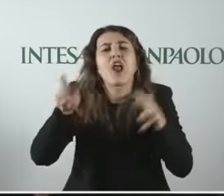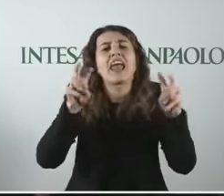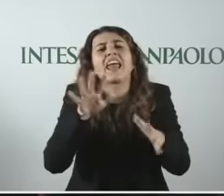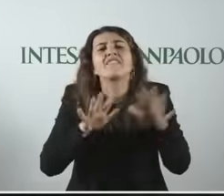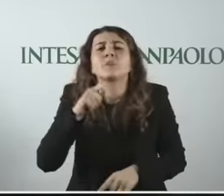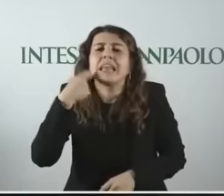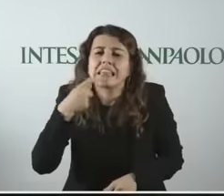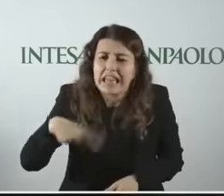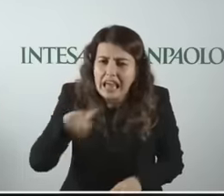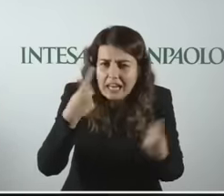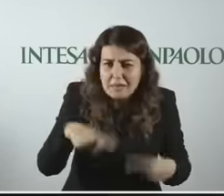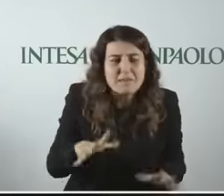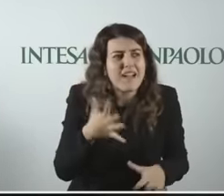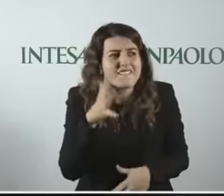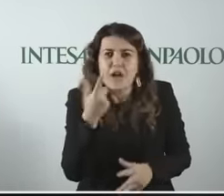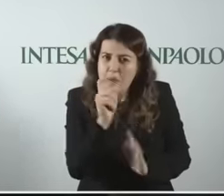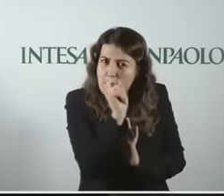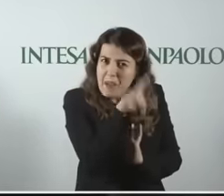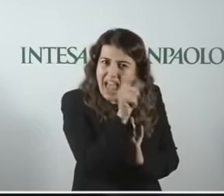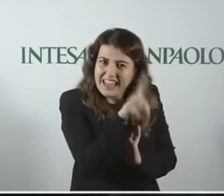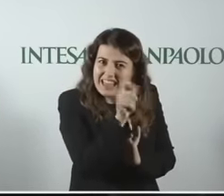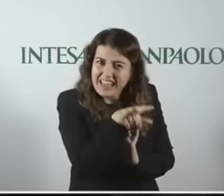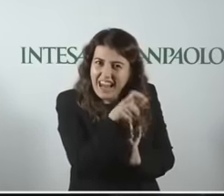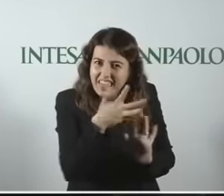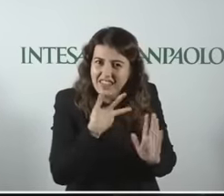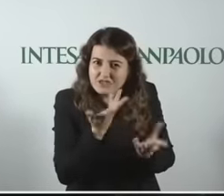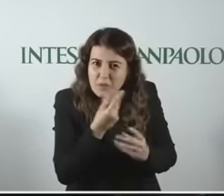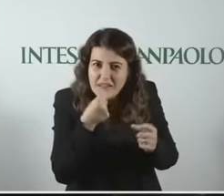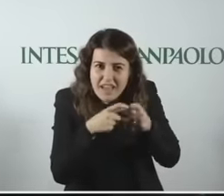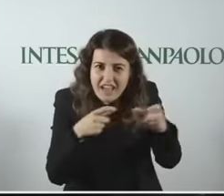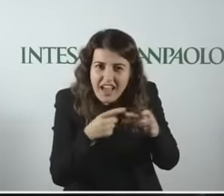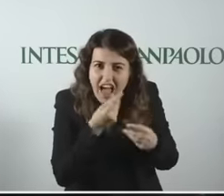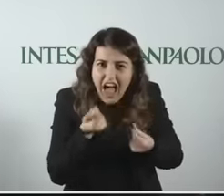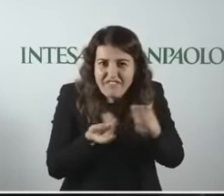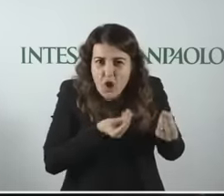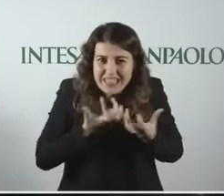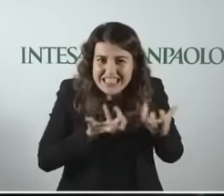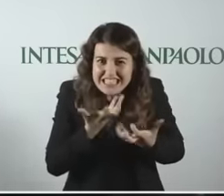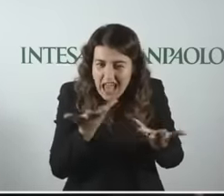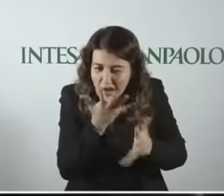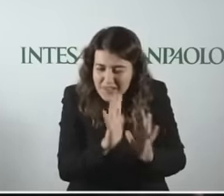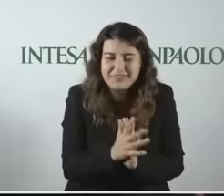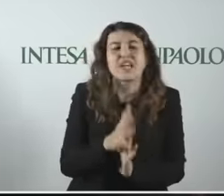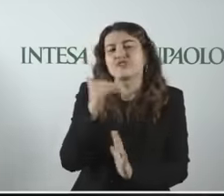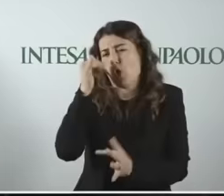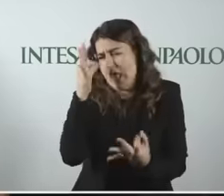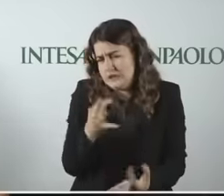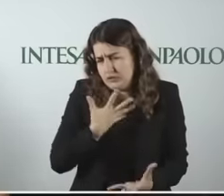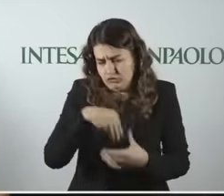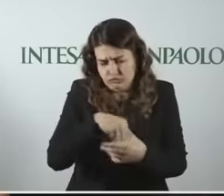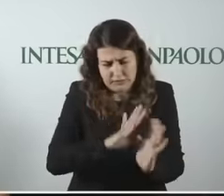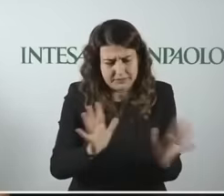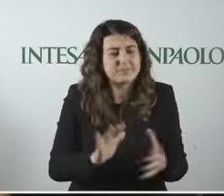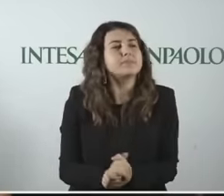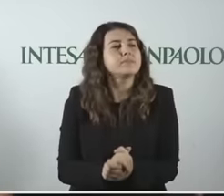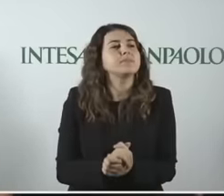interesse forse nelle macchinette ci sono degli afrodisiaci cioccolato di sicuro no ecco eh diciamo